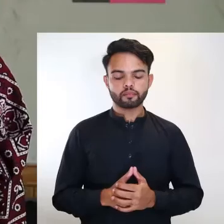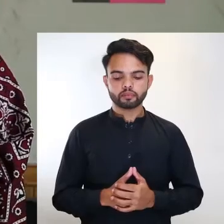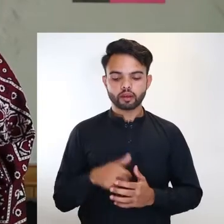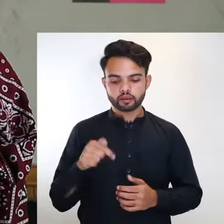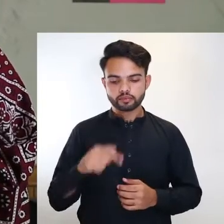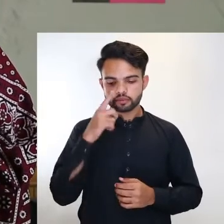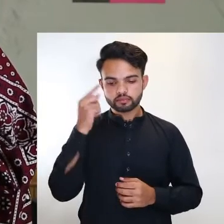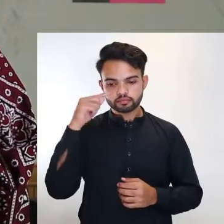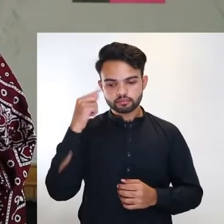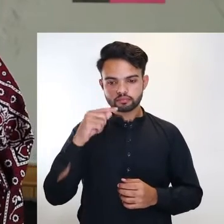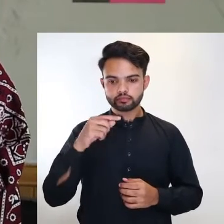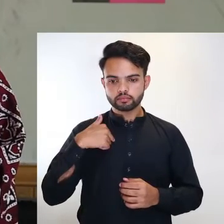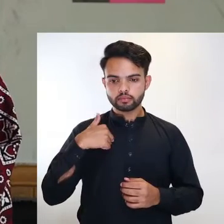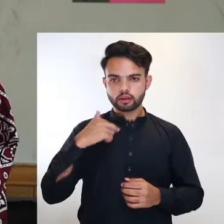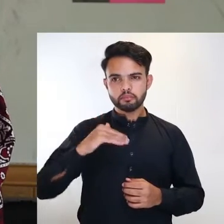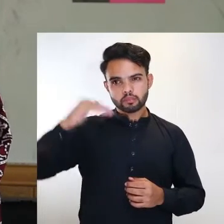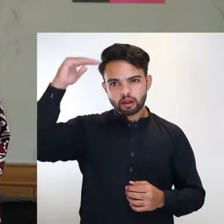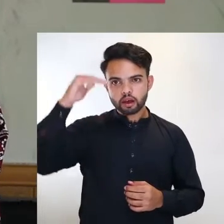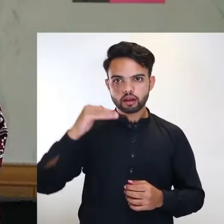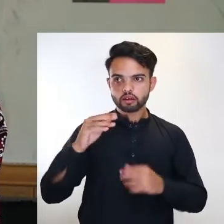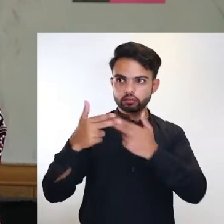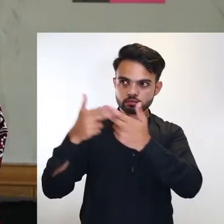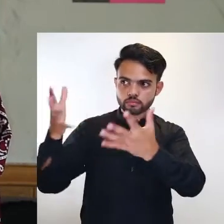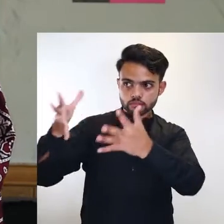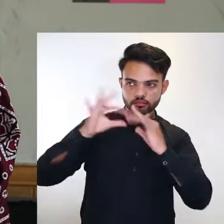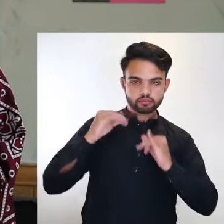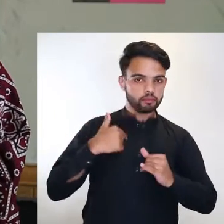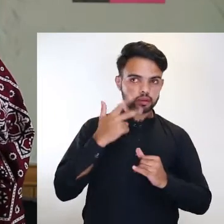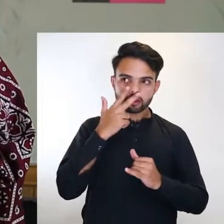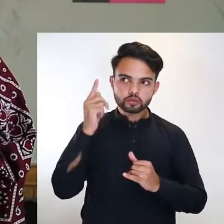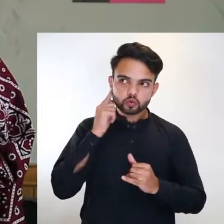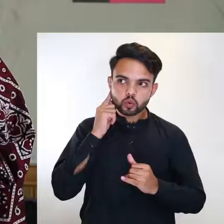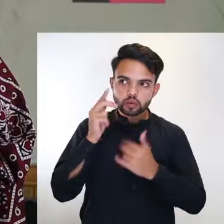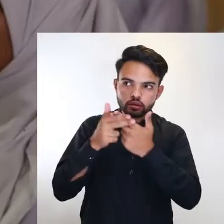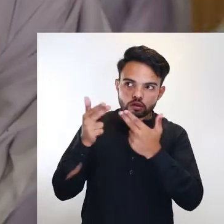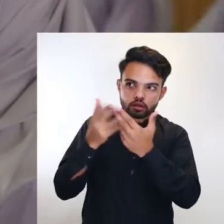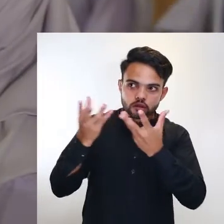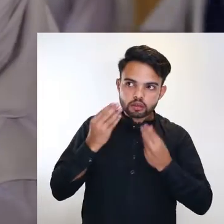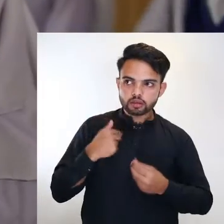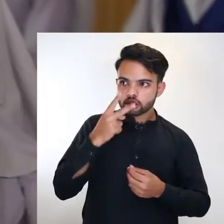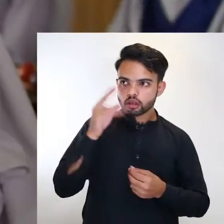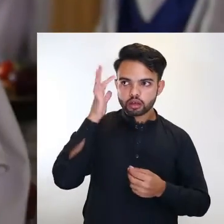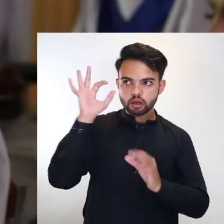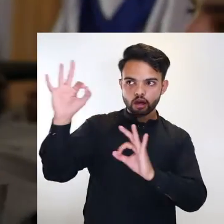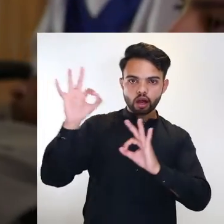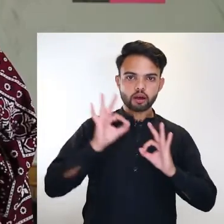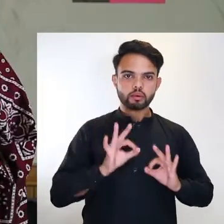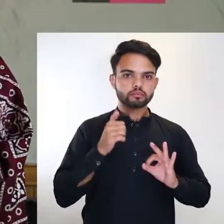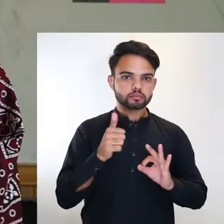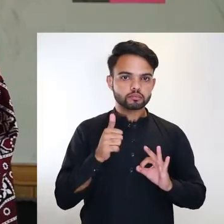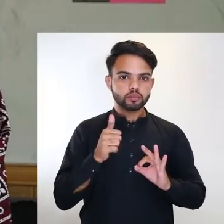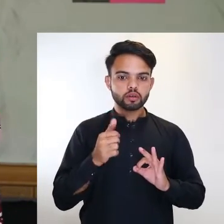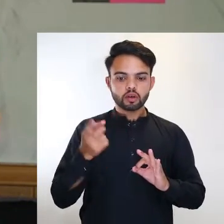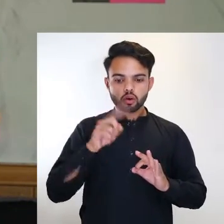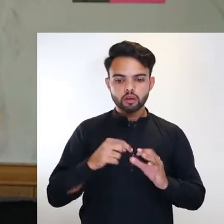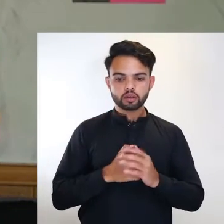जब आप किसी बड़े की बात सुने तो गौर से सुने, ताकि बाद में किसी परेशानी का सामना ना करना पड़े। अब हुआ